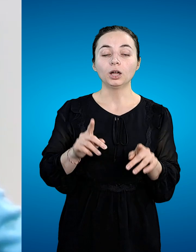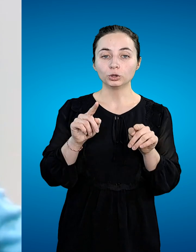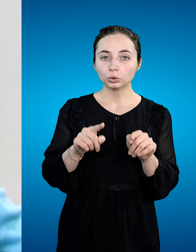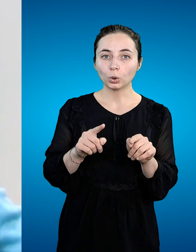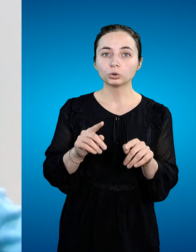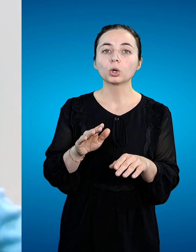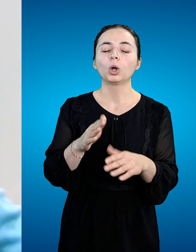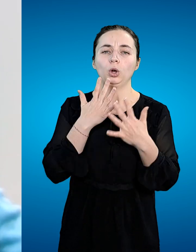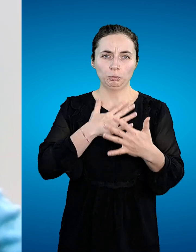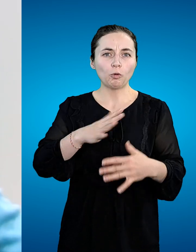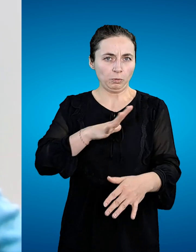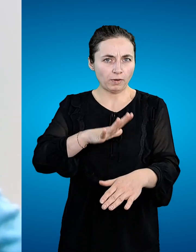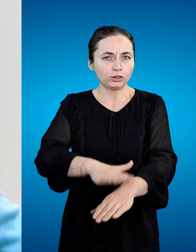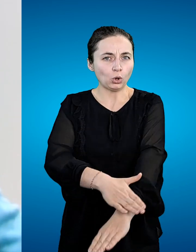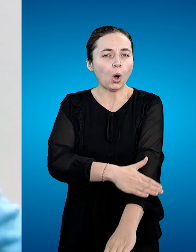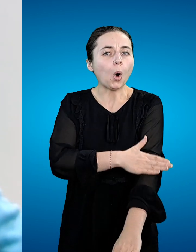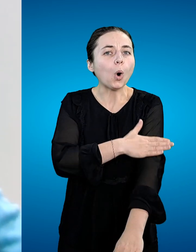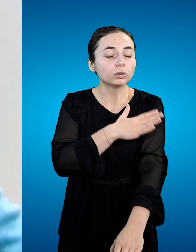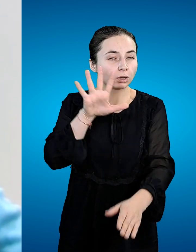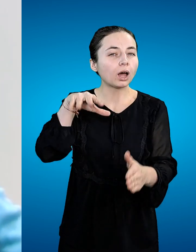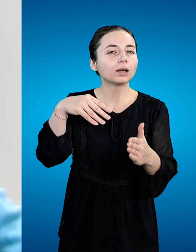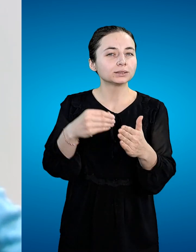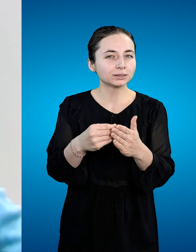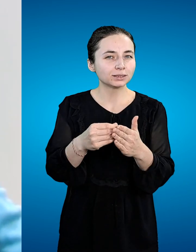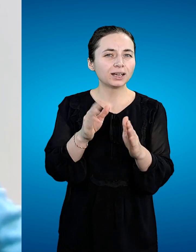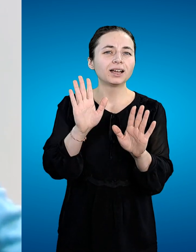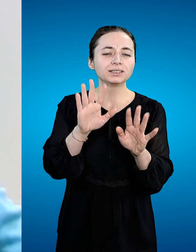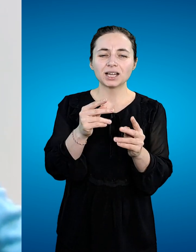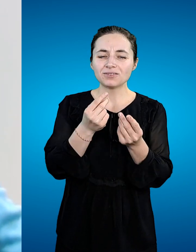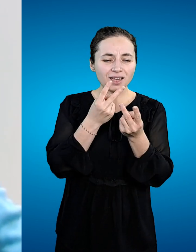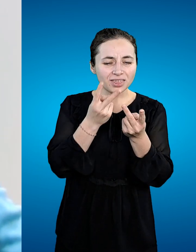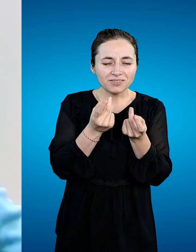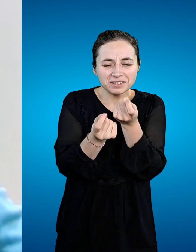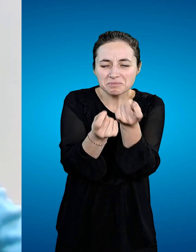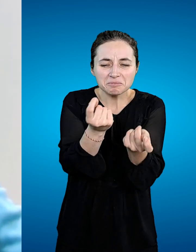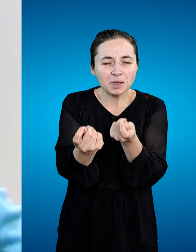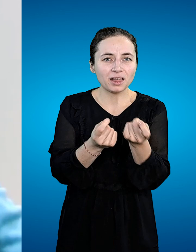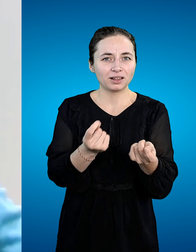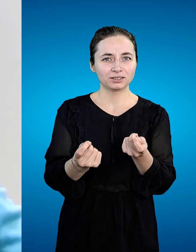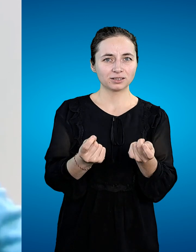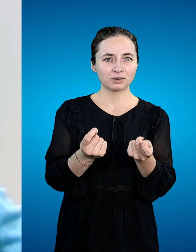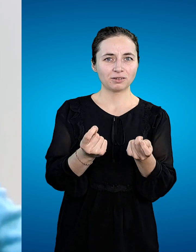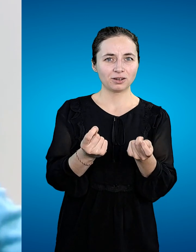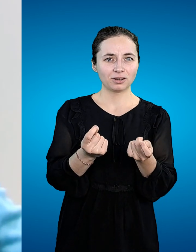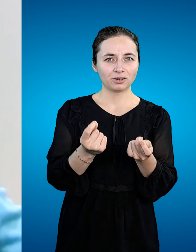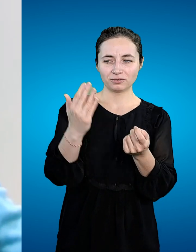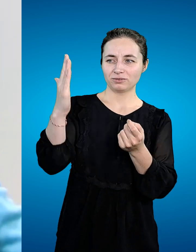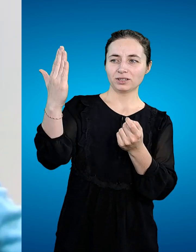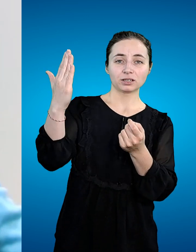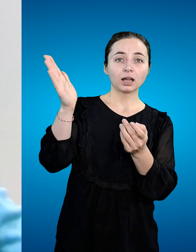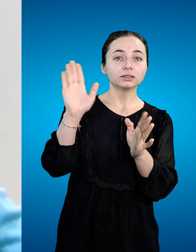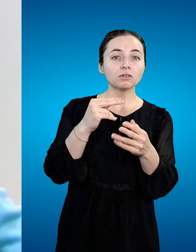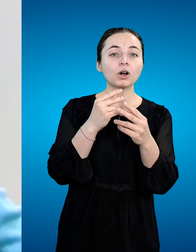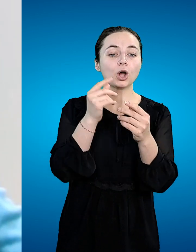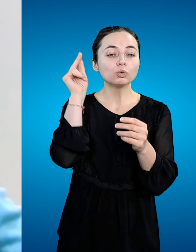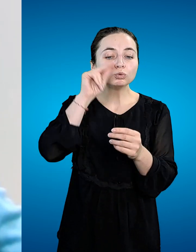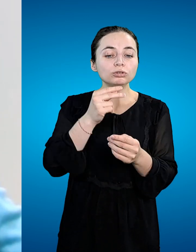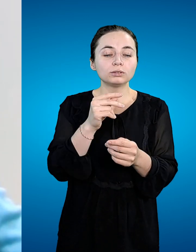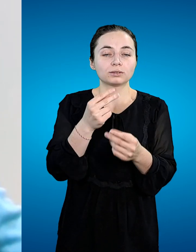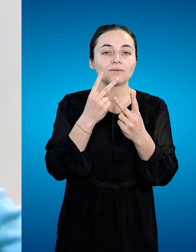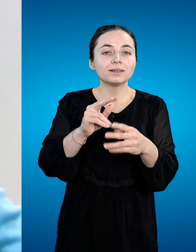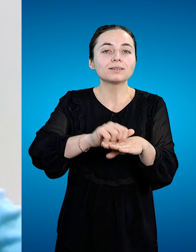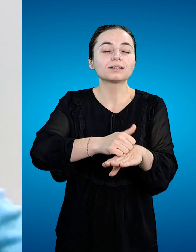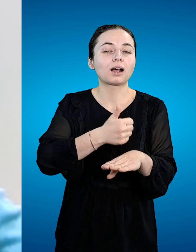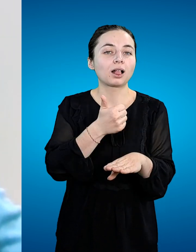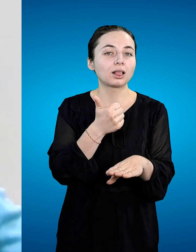есть, любовь бывает долгою, означает, давай не видеть мелкого в зеркальном отражении. Давай учиться